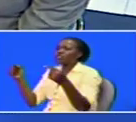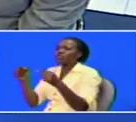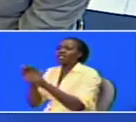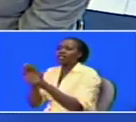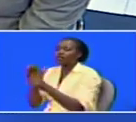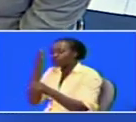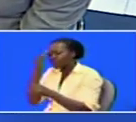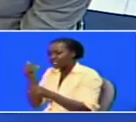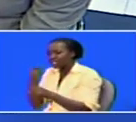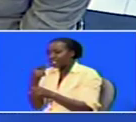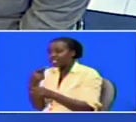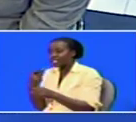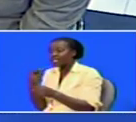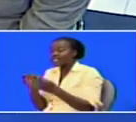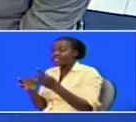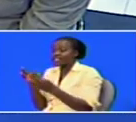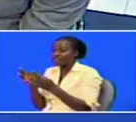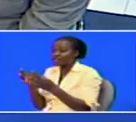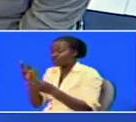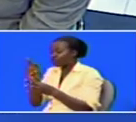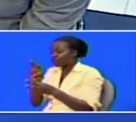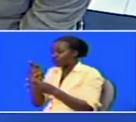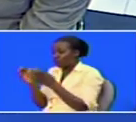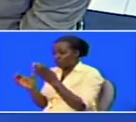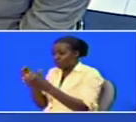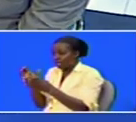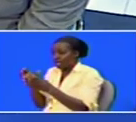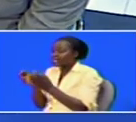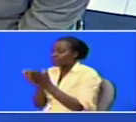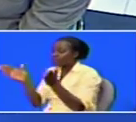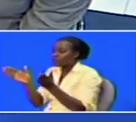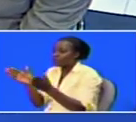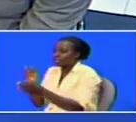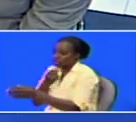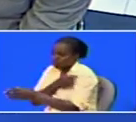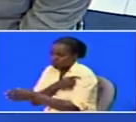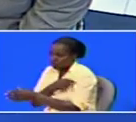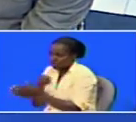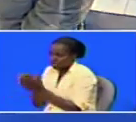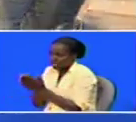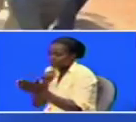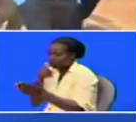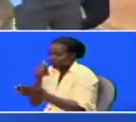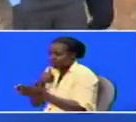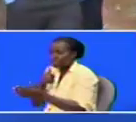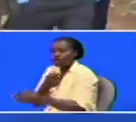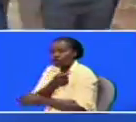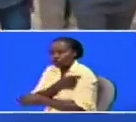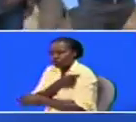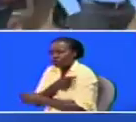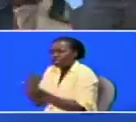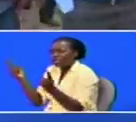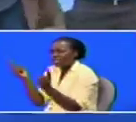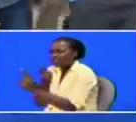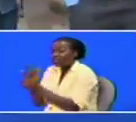sababu nitakwambia nini, ukiangalia hospitali za umma na uangalie hospitali za kibinafsi, kuna tofauti kubwa